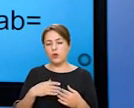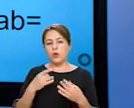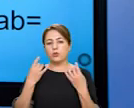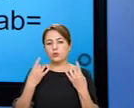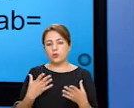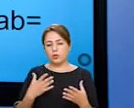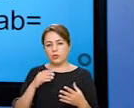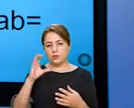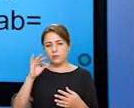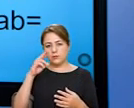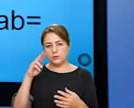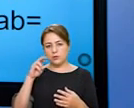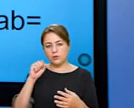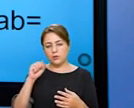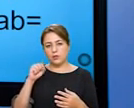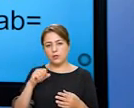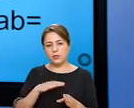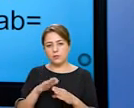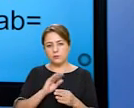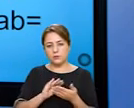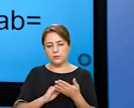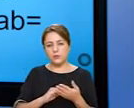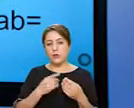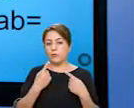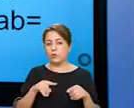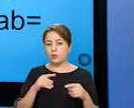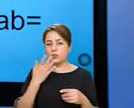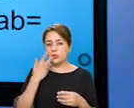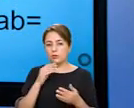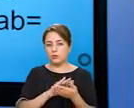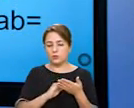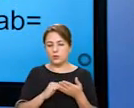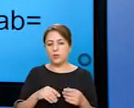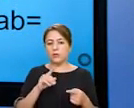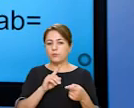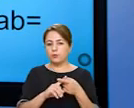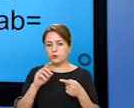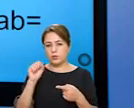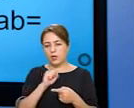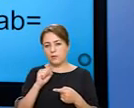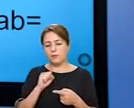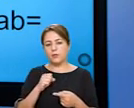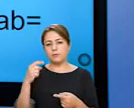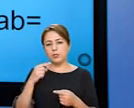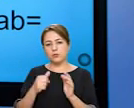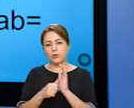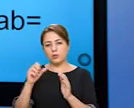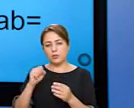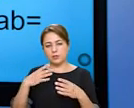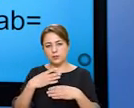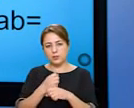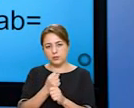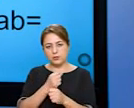соддалаштыр боламыз. Башқа чарангда язылгенлеріміз, яни плюс 6аб, минус 6аны қысқартырыш нәтижесіді